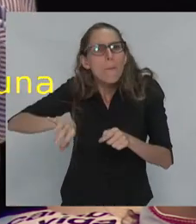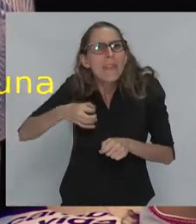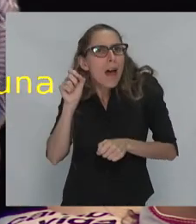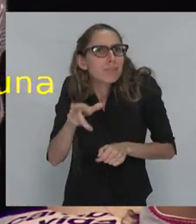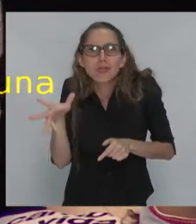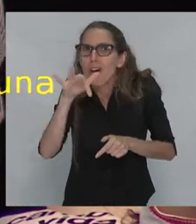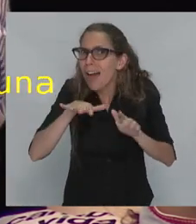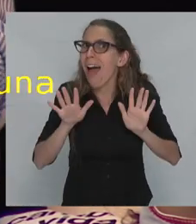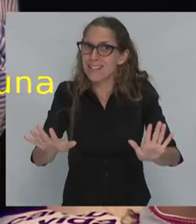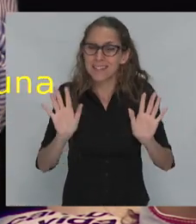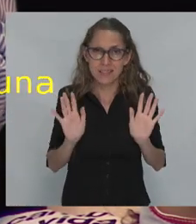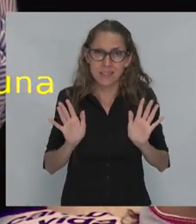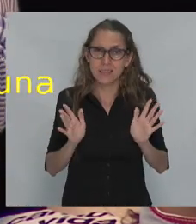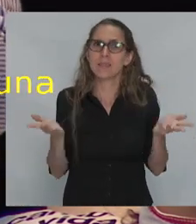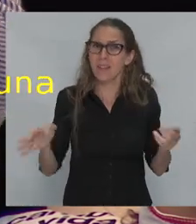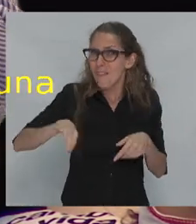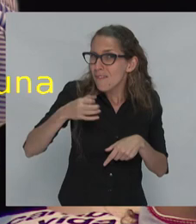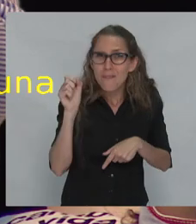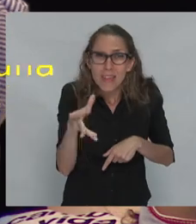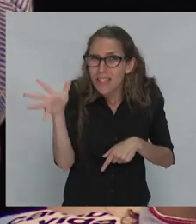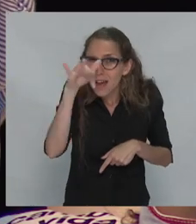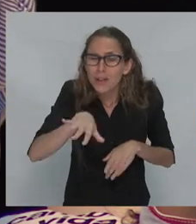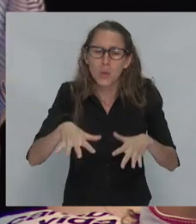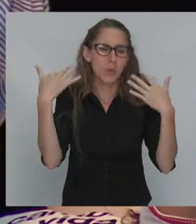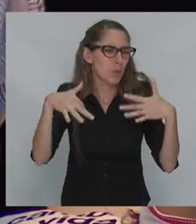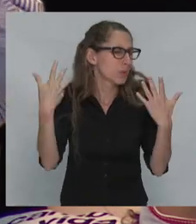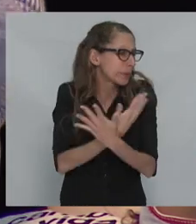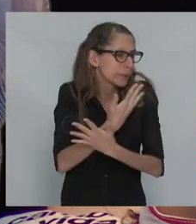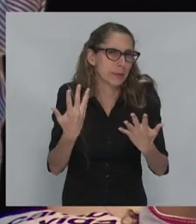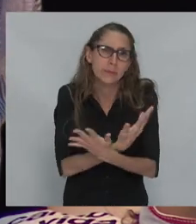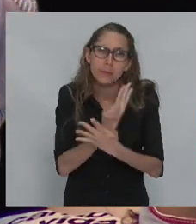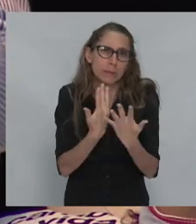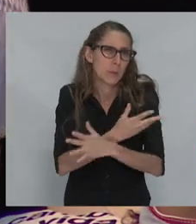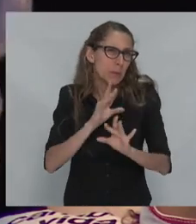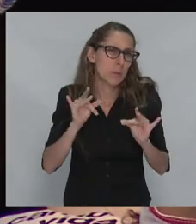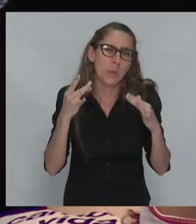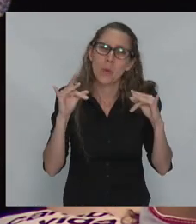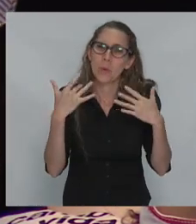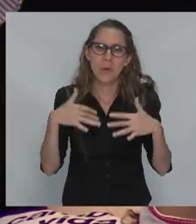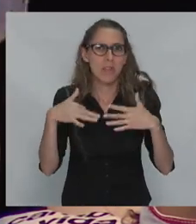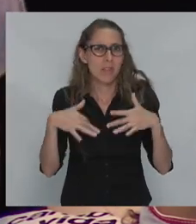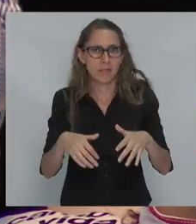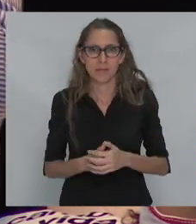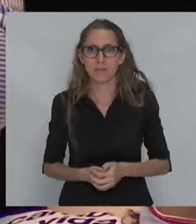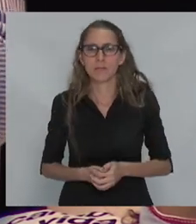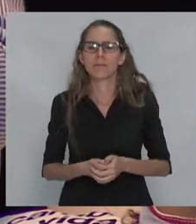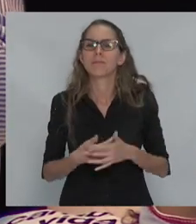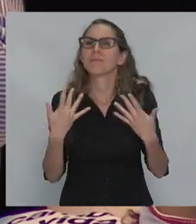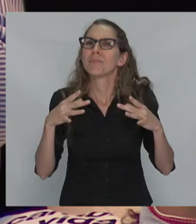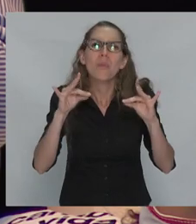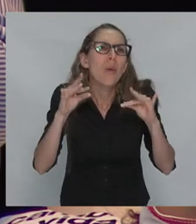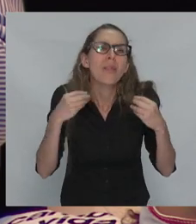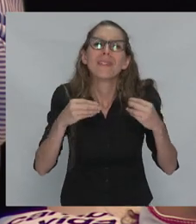elle-même est un cauchemar. Elle est un cauchemar à tous les étages, à tous les niveaux, du lever jusqu'au coucher.